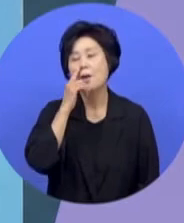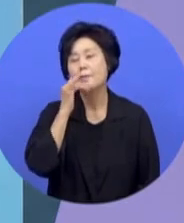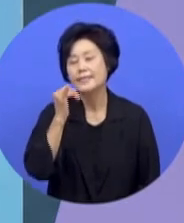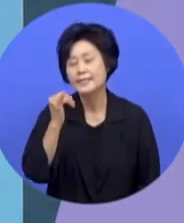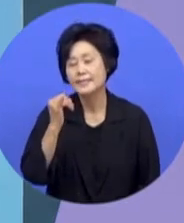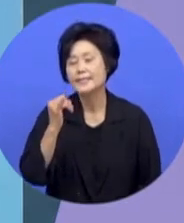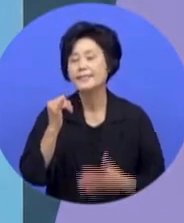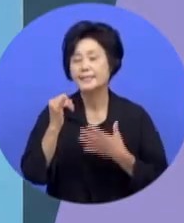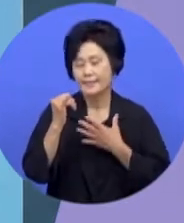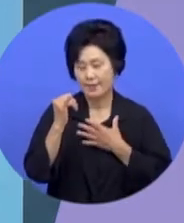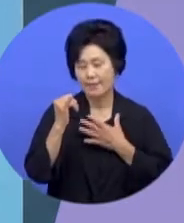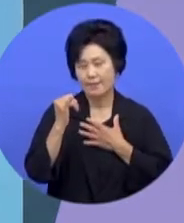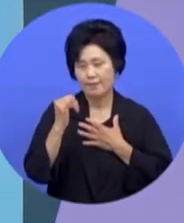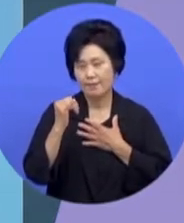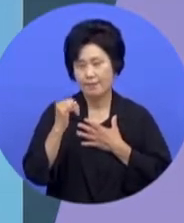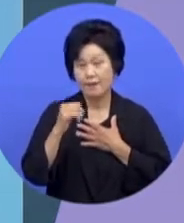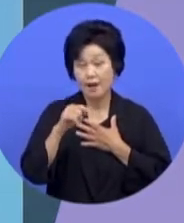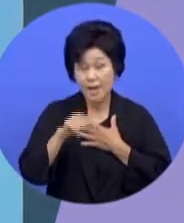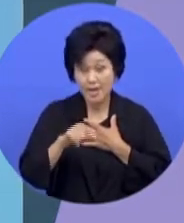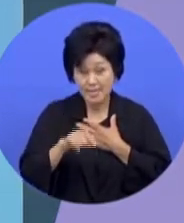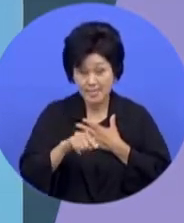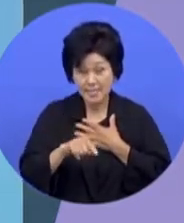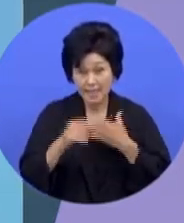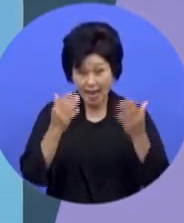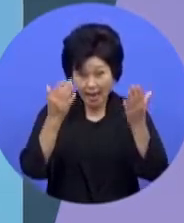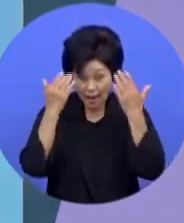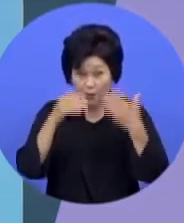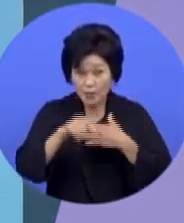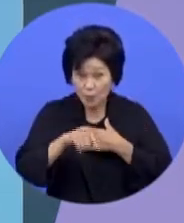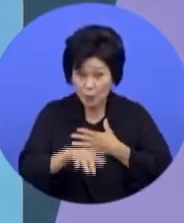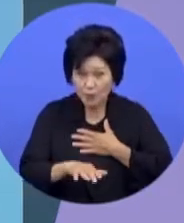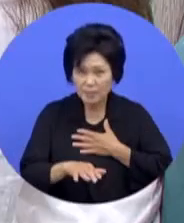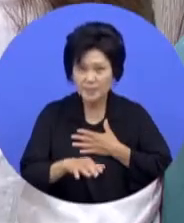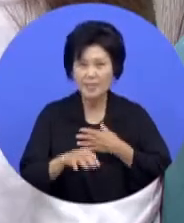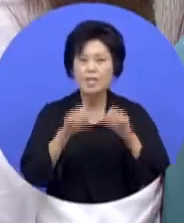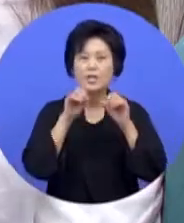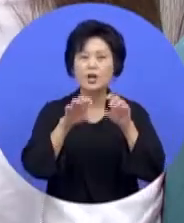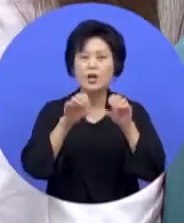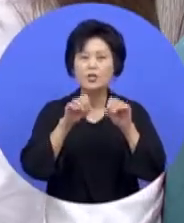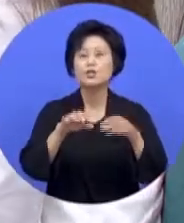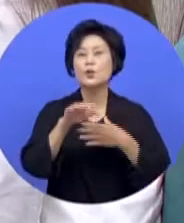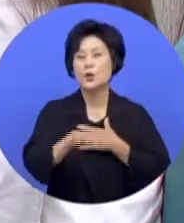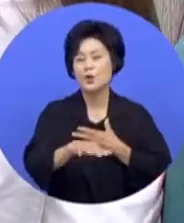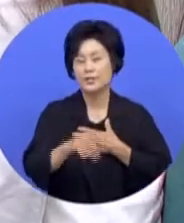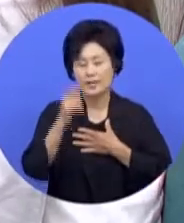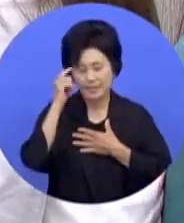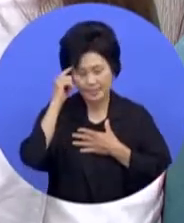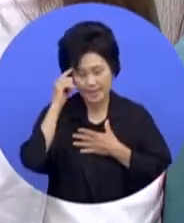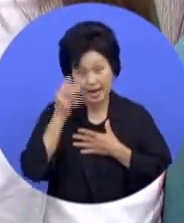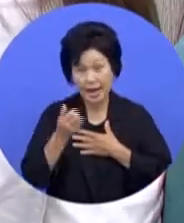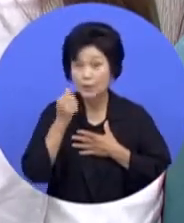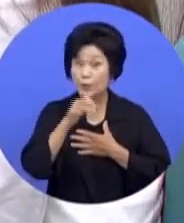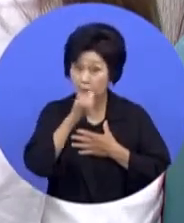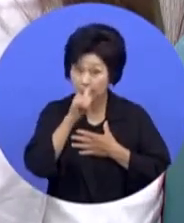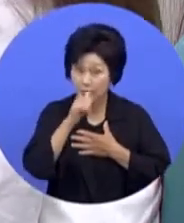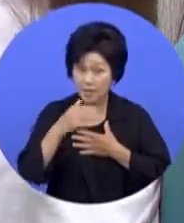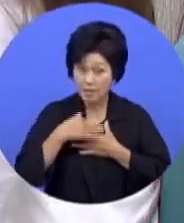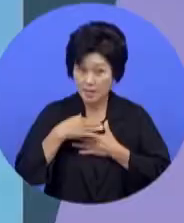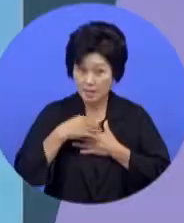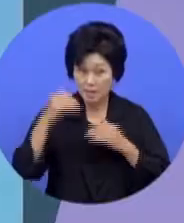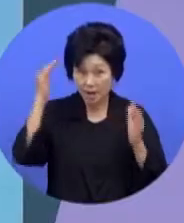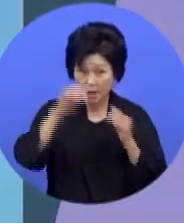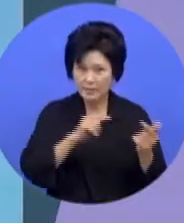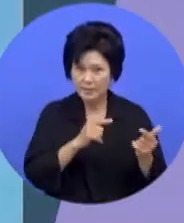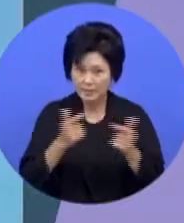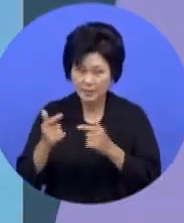정말 이곳에서 이곳이 선교지라고 생각합니다. 저는 우리 아이들에게 하나님의 말씀을 전하는 제가